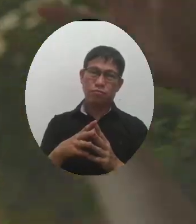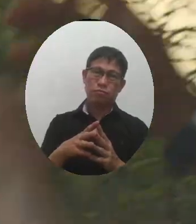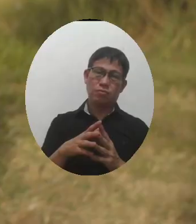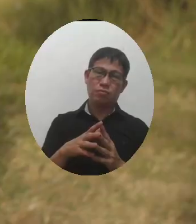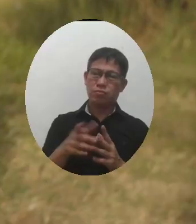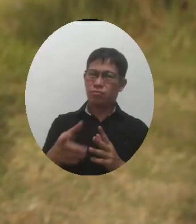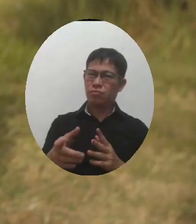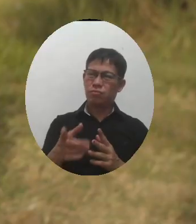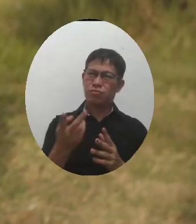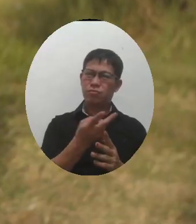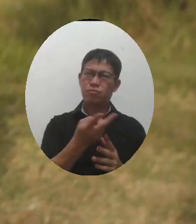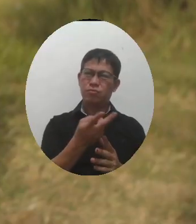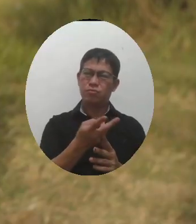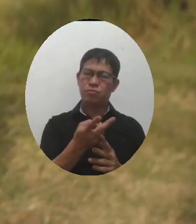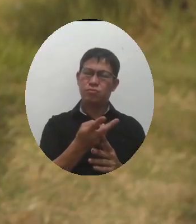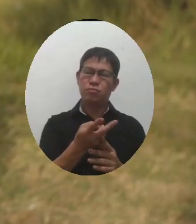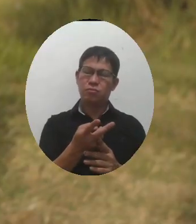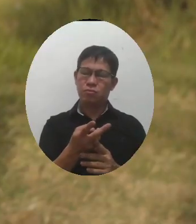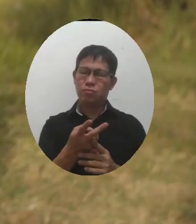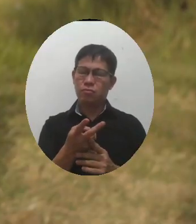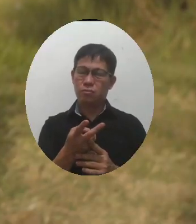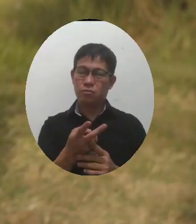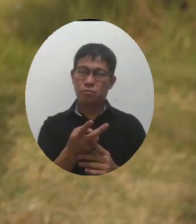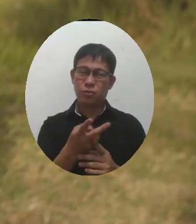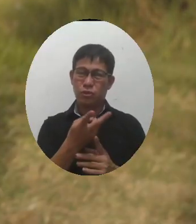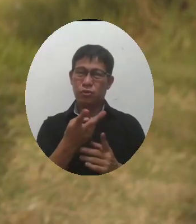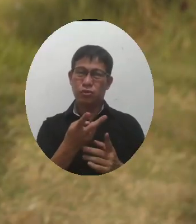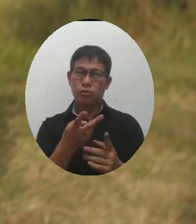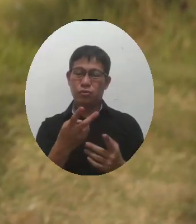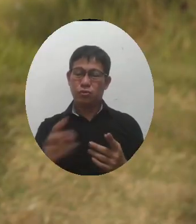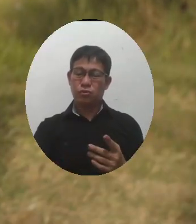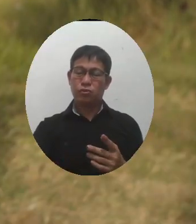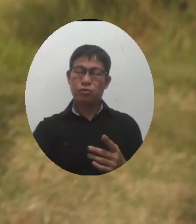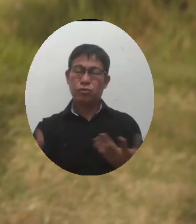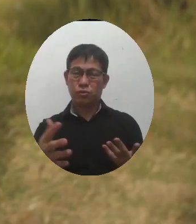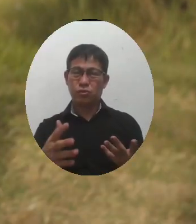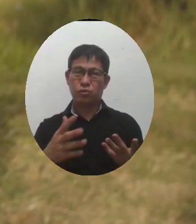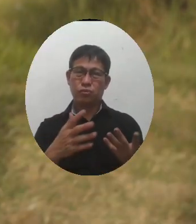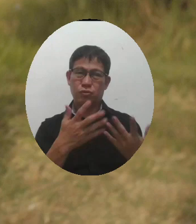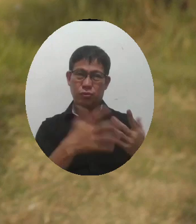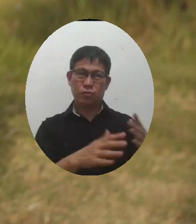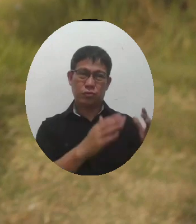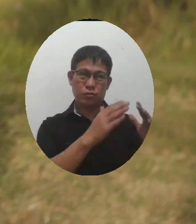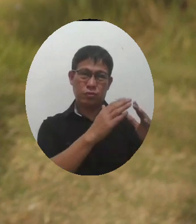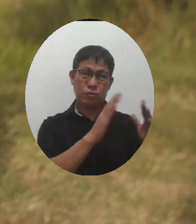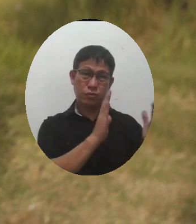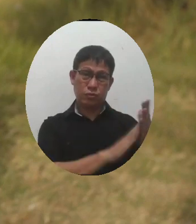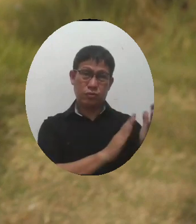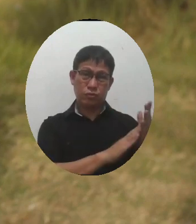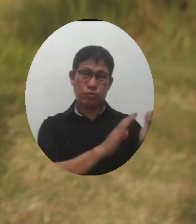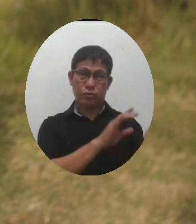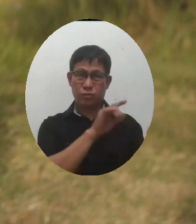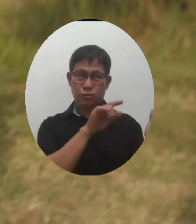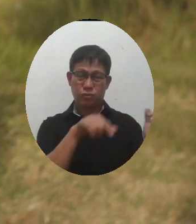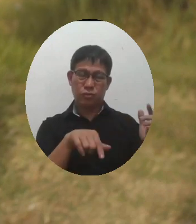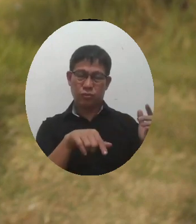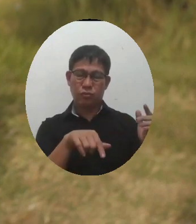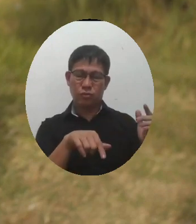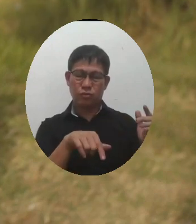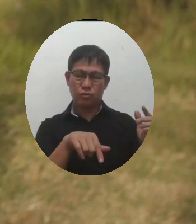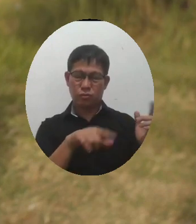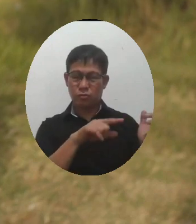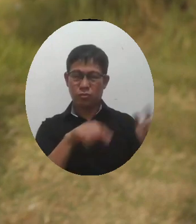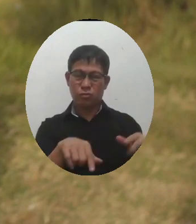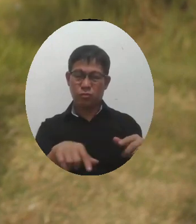po, may ano po kasi sila eh. May ginagawa galing sa school. Kasi hindi nga po